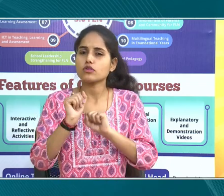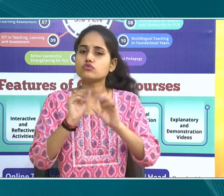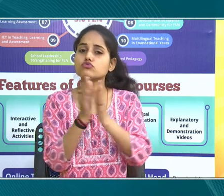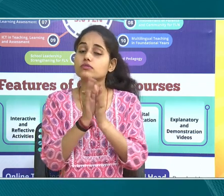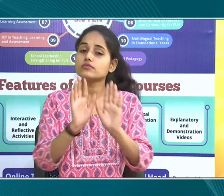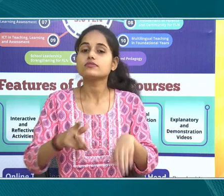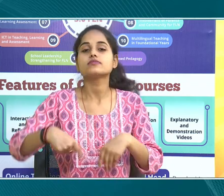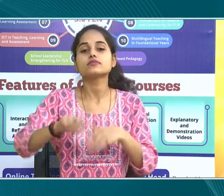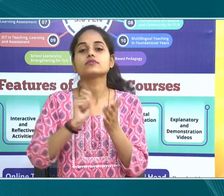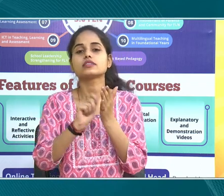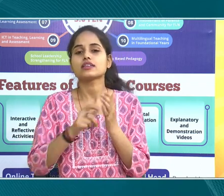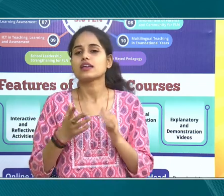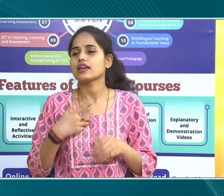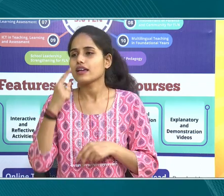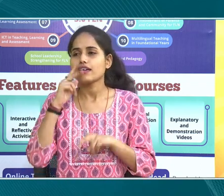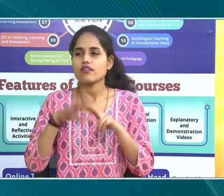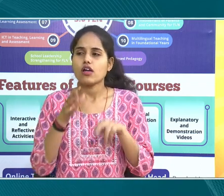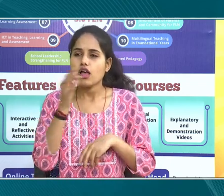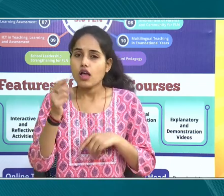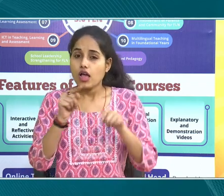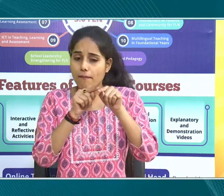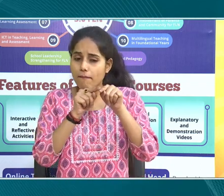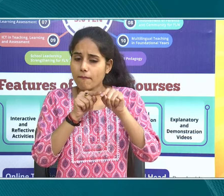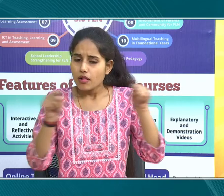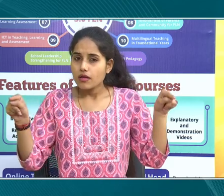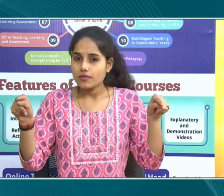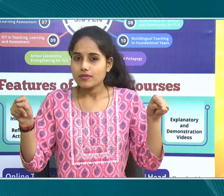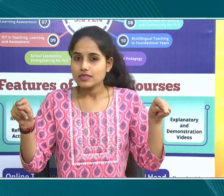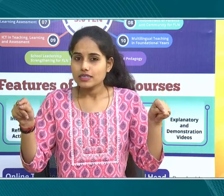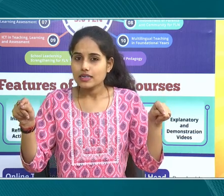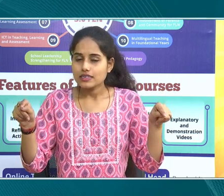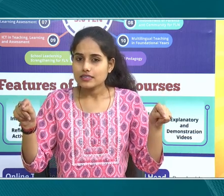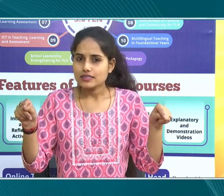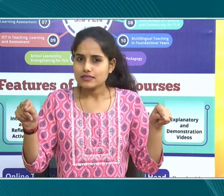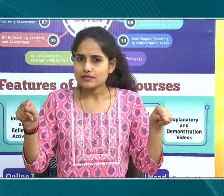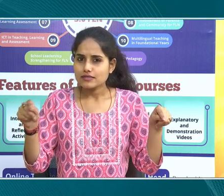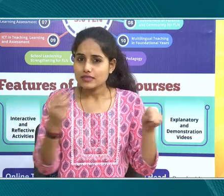जी मुझे एक बात बताइए क्या आप एक नंबर लाइन बना सकते हैं